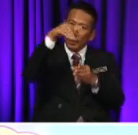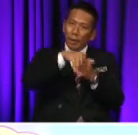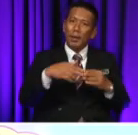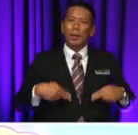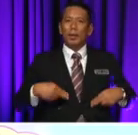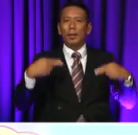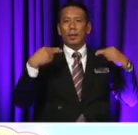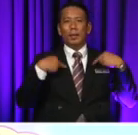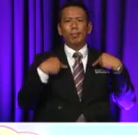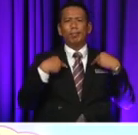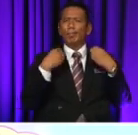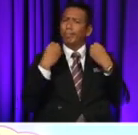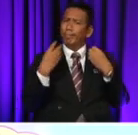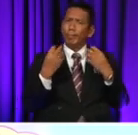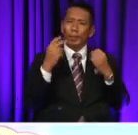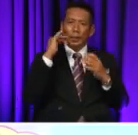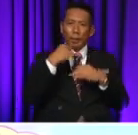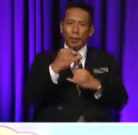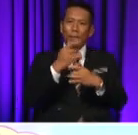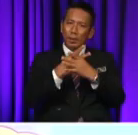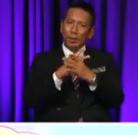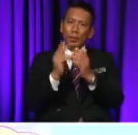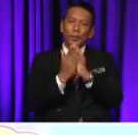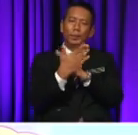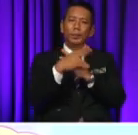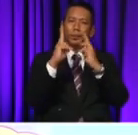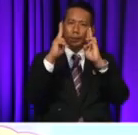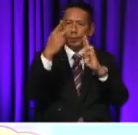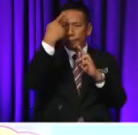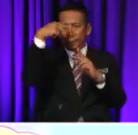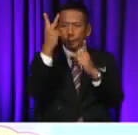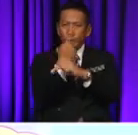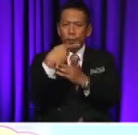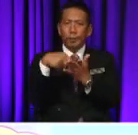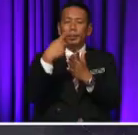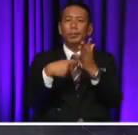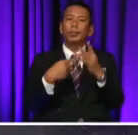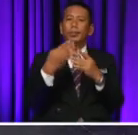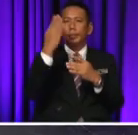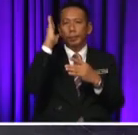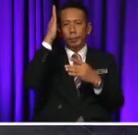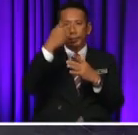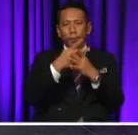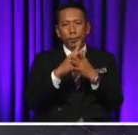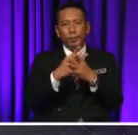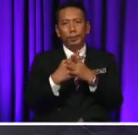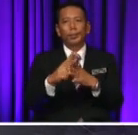pasti banyak yang ingin dikongsikan oleh Ustadzah untuk segmen kali ini apa yang bakal difungsikan